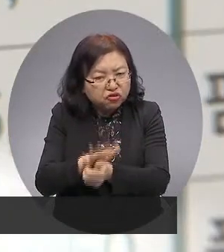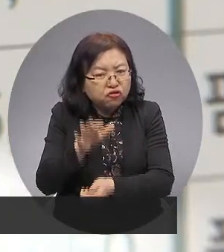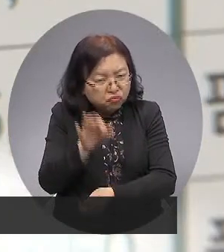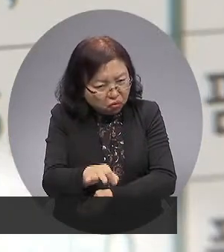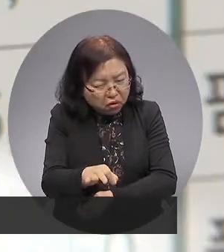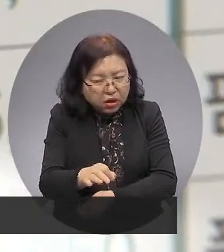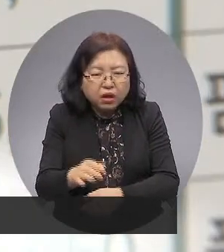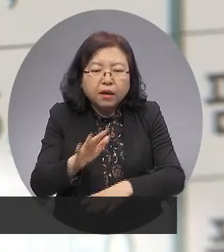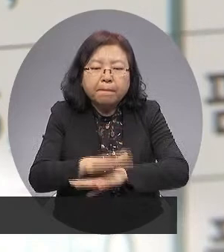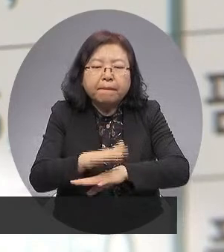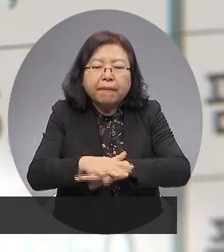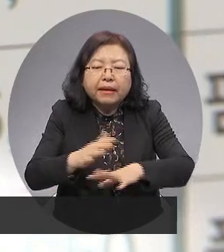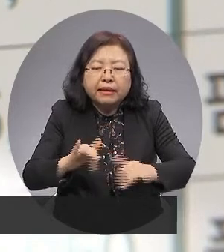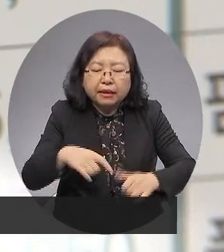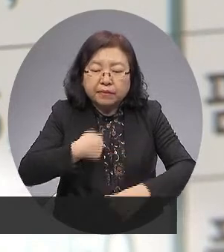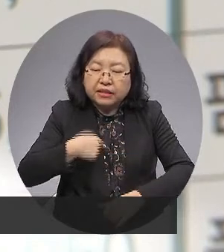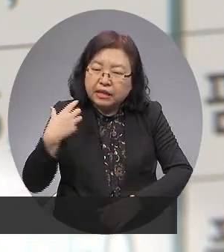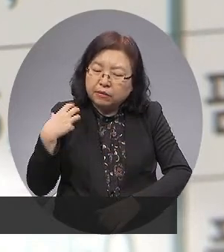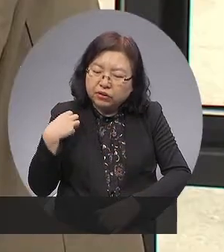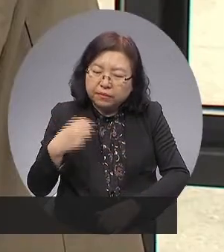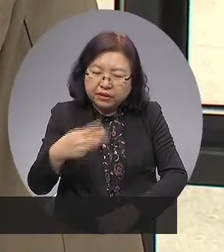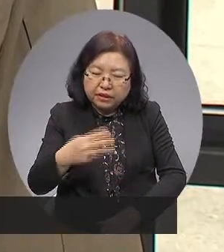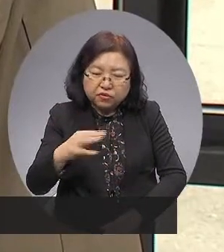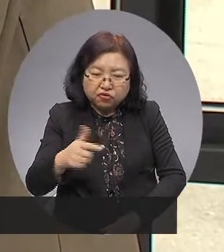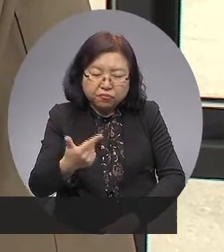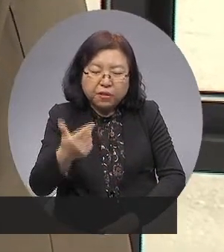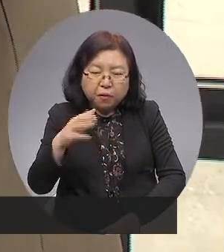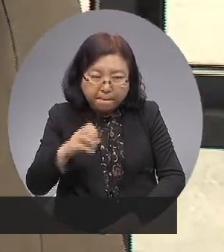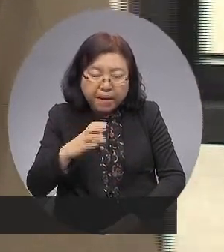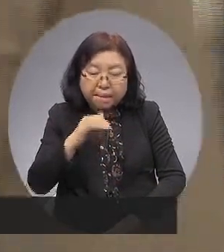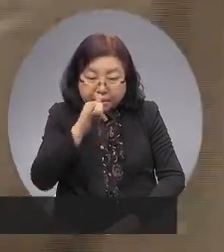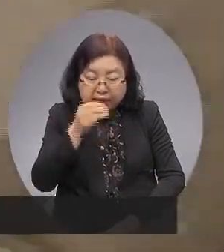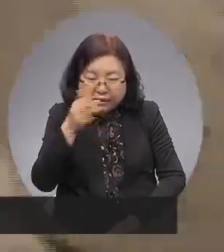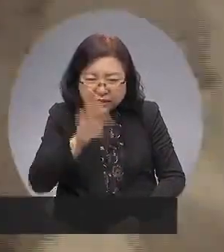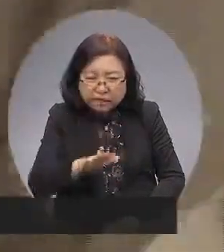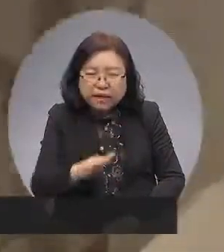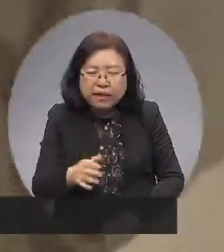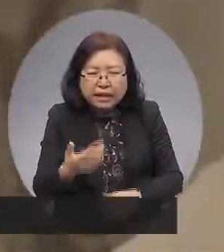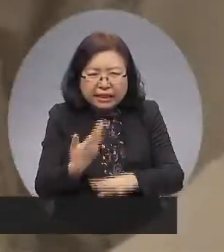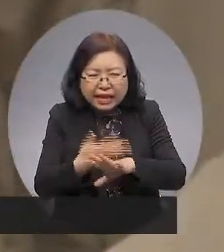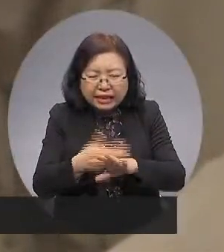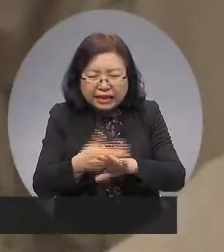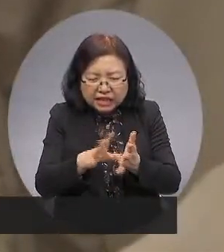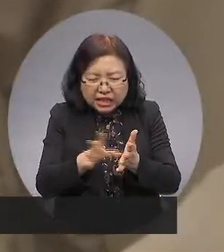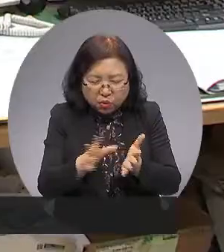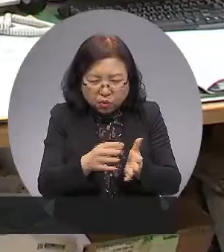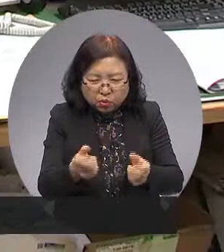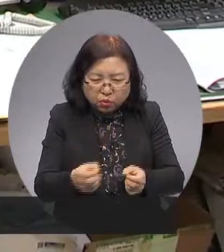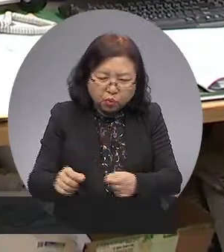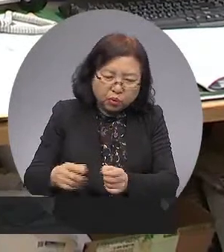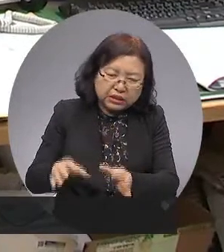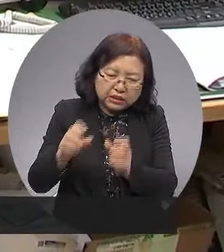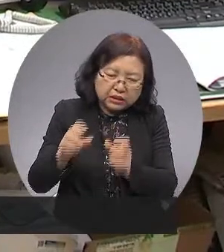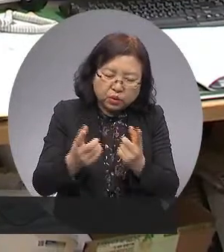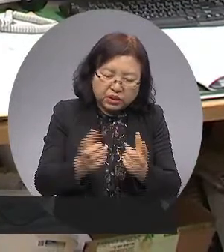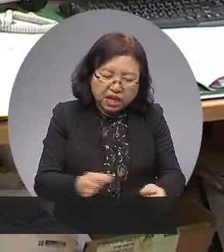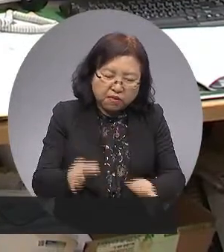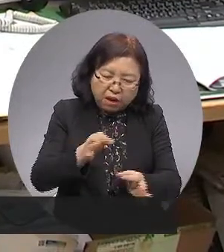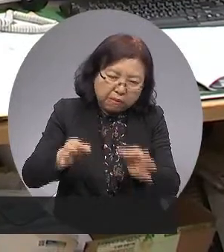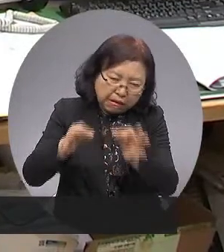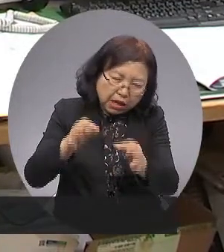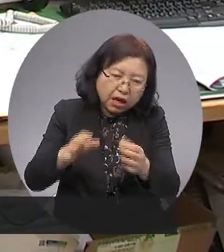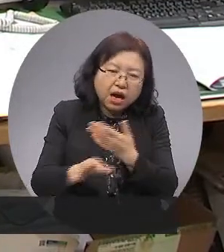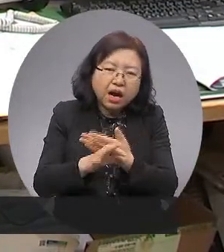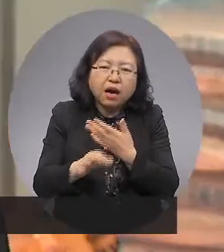자부담은 3,650원 인상에 그치고 있지만 역시 같이 오른 자재값까지 더하면 늘어난 부담이 만만치